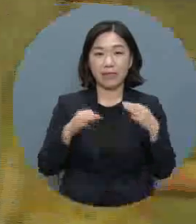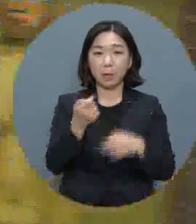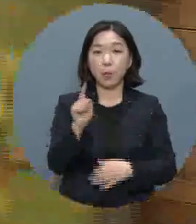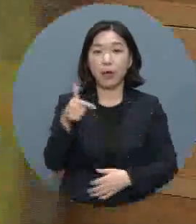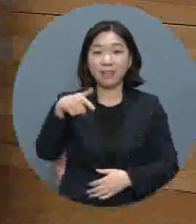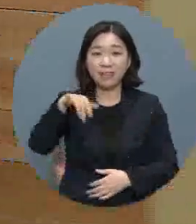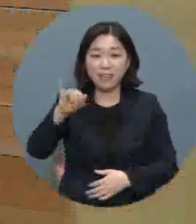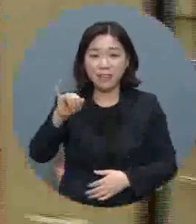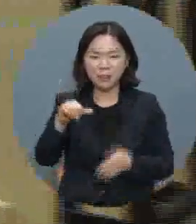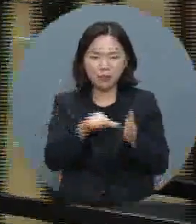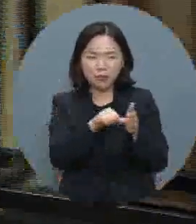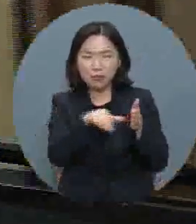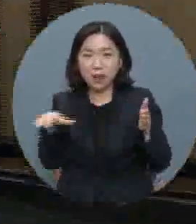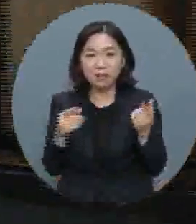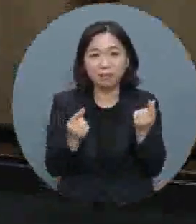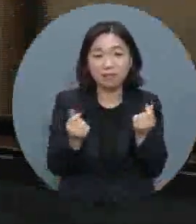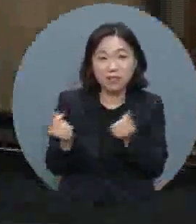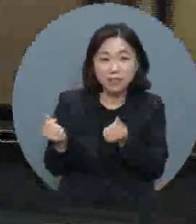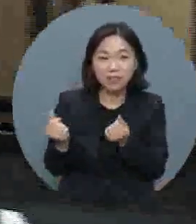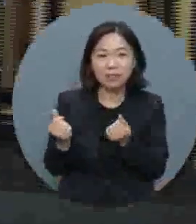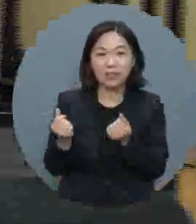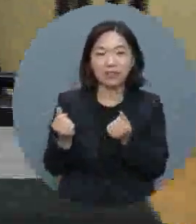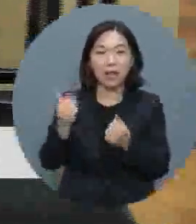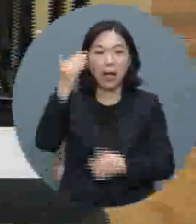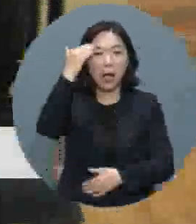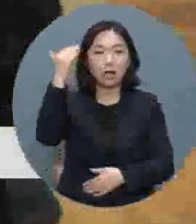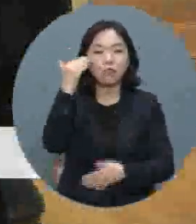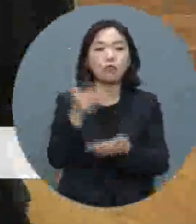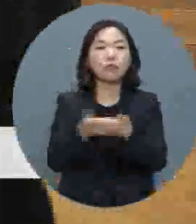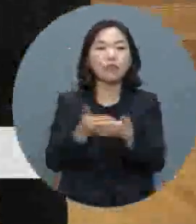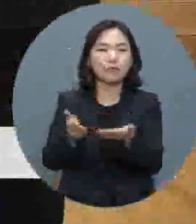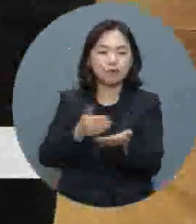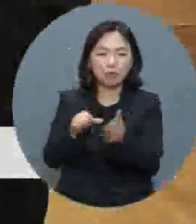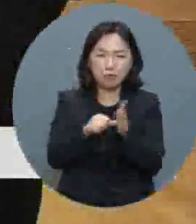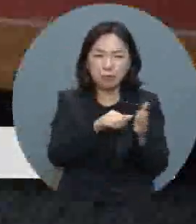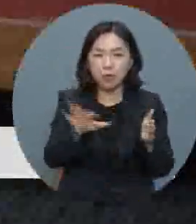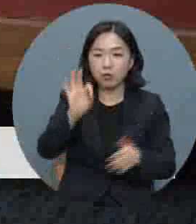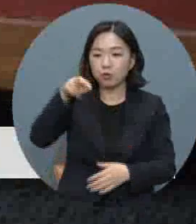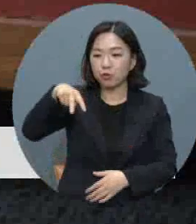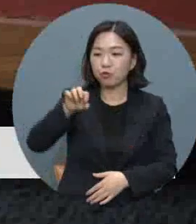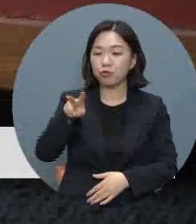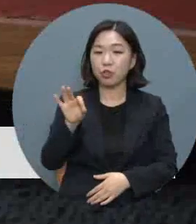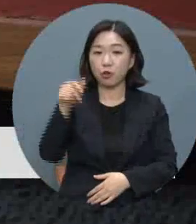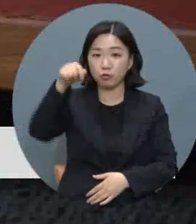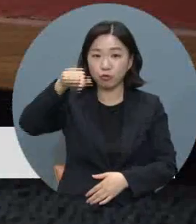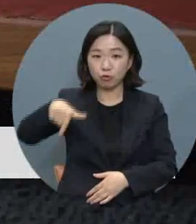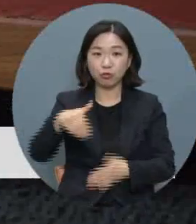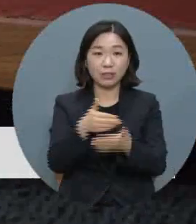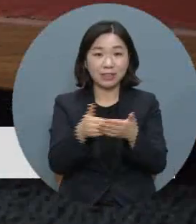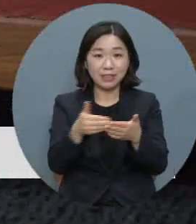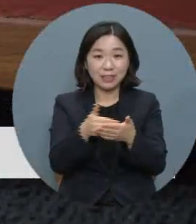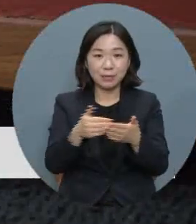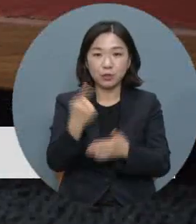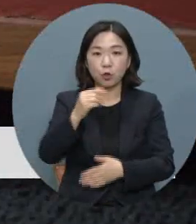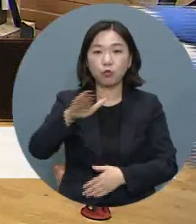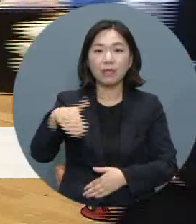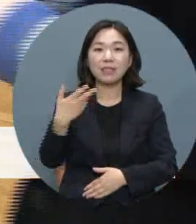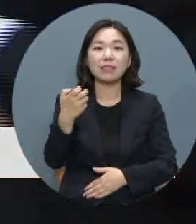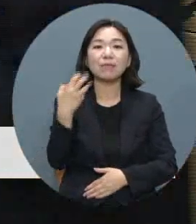김환기와 어깨를 나란히 하는 한국 추상회화의 거목, 유영국 작가의 1973년도